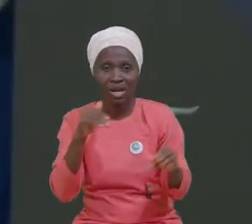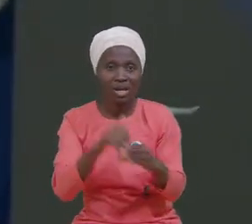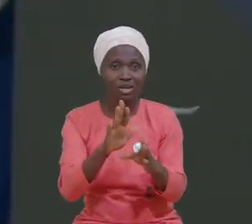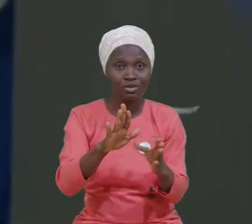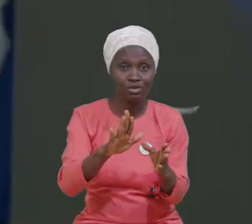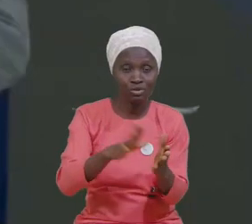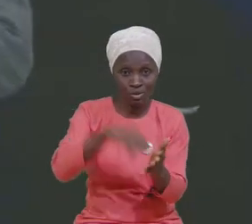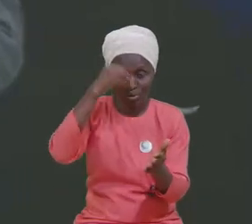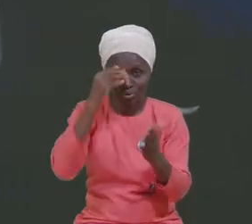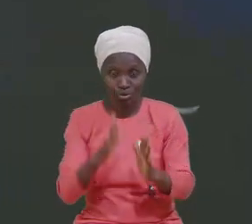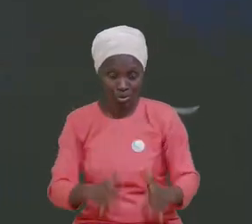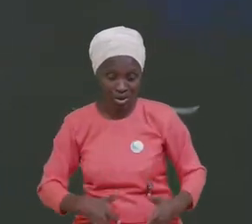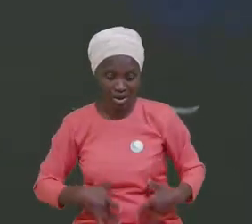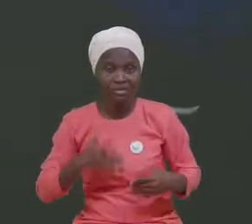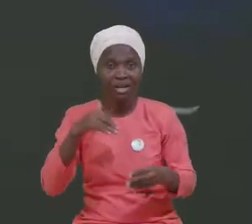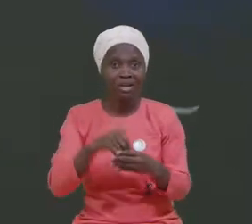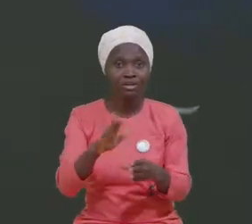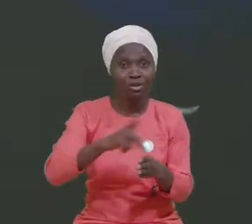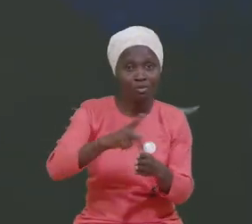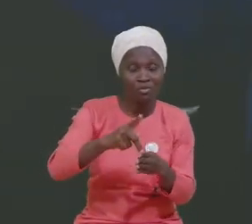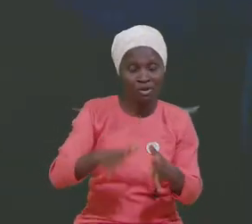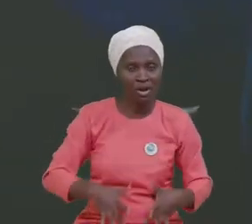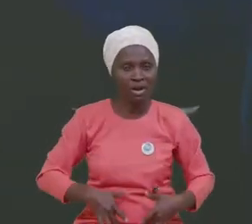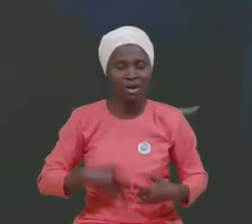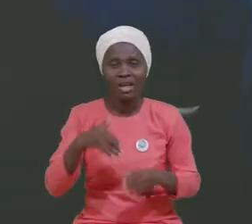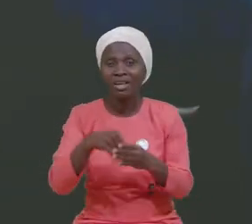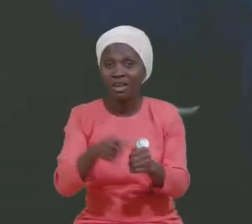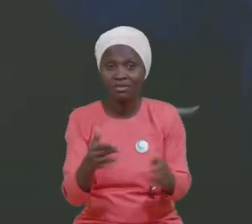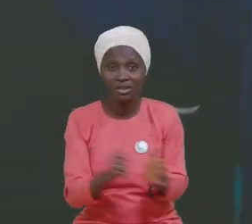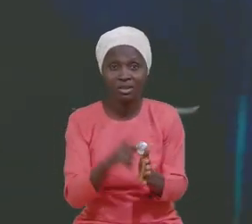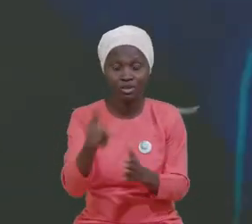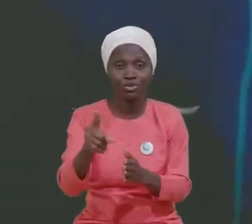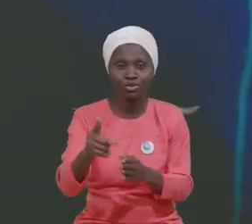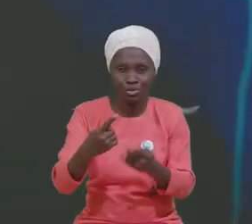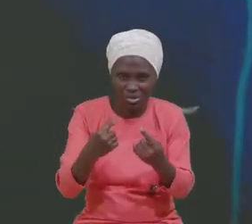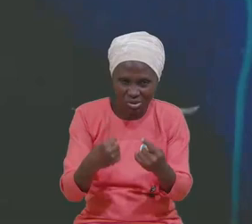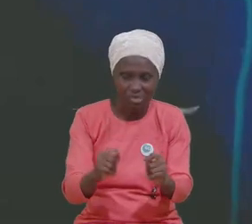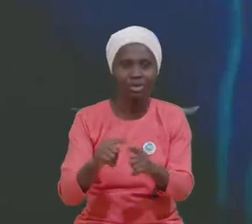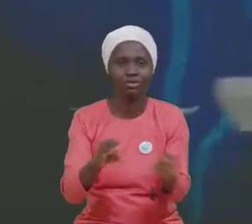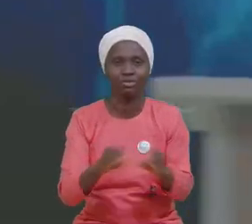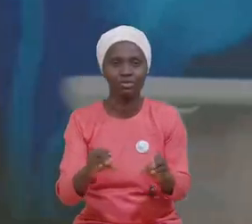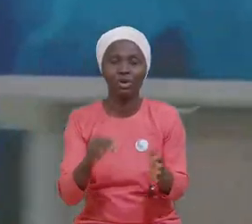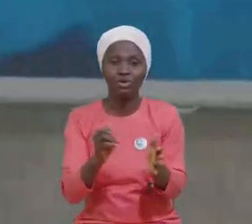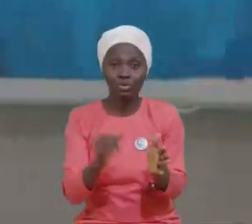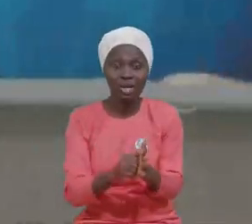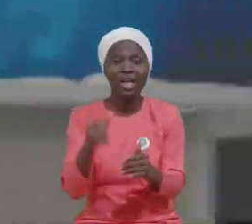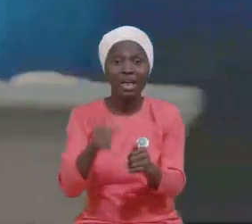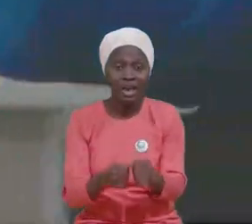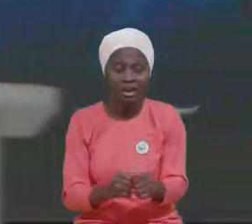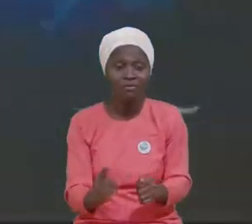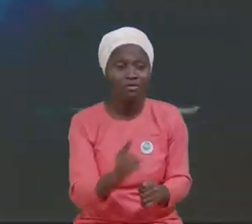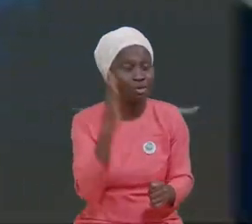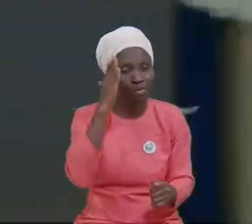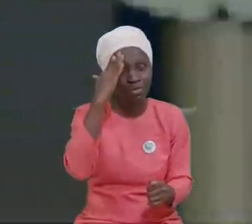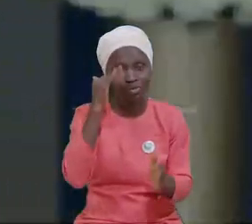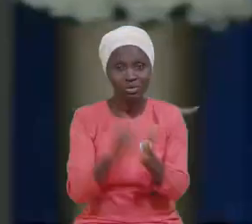en tant qu'élève, dans ta vie professionnelle, dans tout ce sur quoi tu poses les mains, pour que tout le monde sache